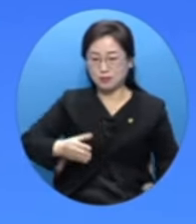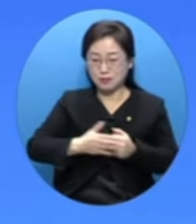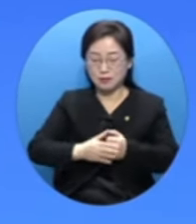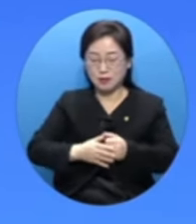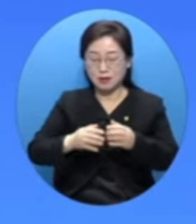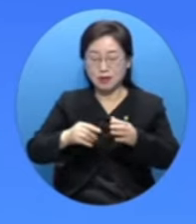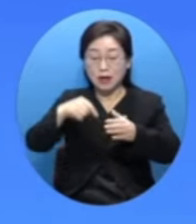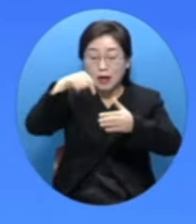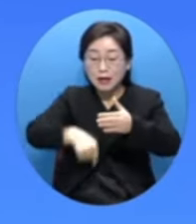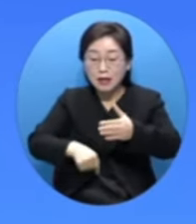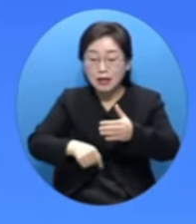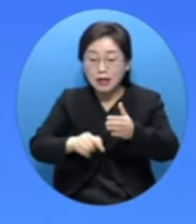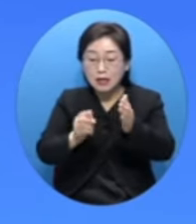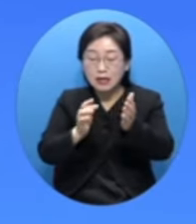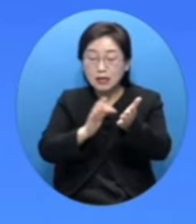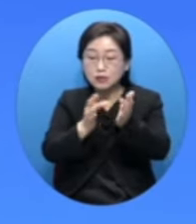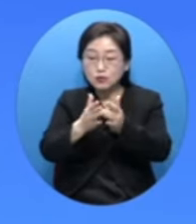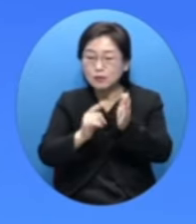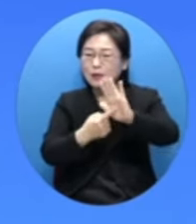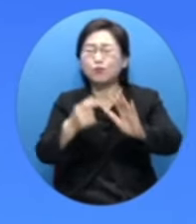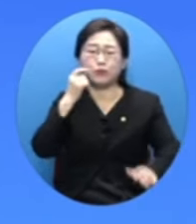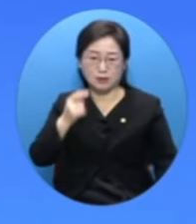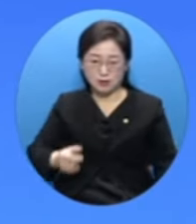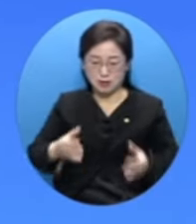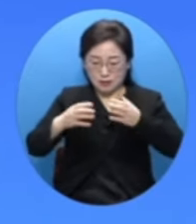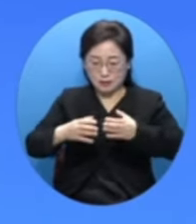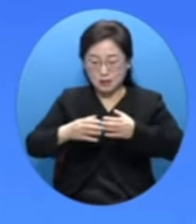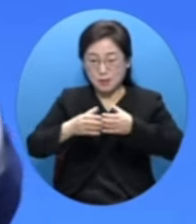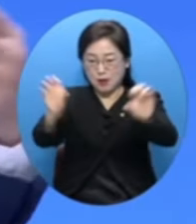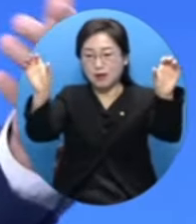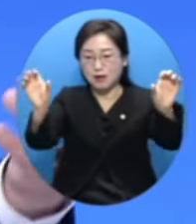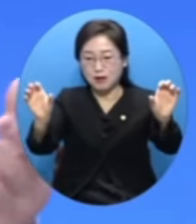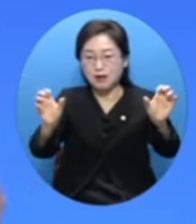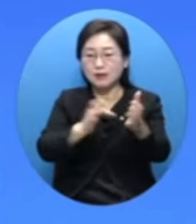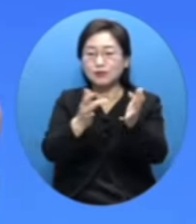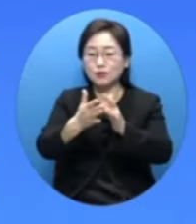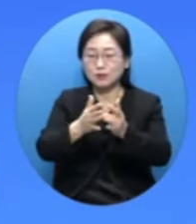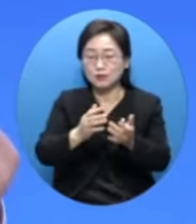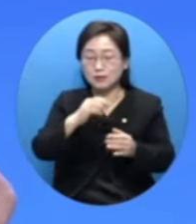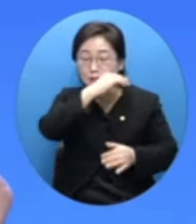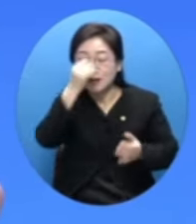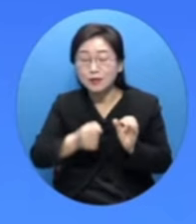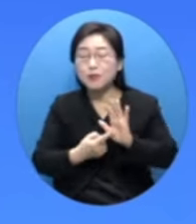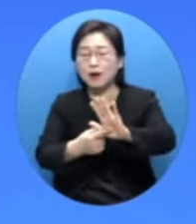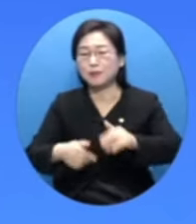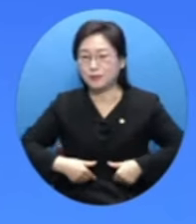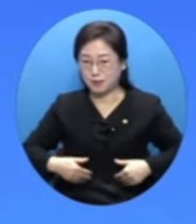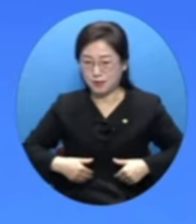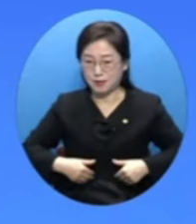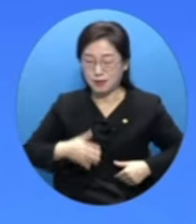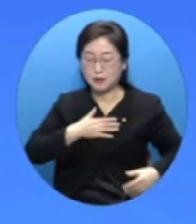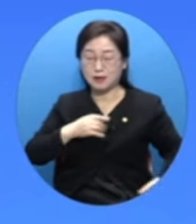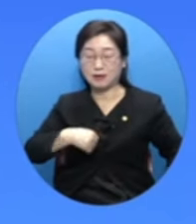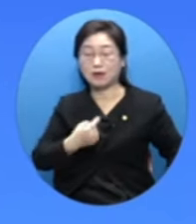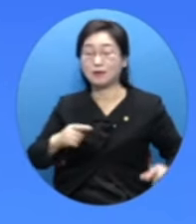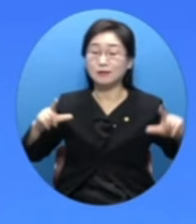않는 것입니다. 박사 깨져서 예수님의 향기가 나타나야 되는데 내가 하니까